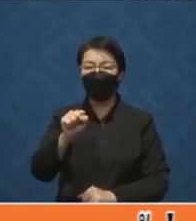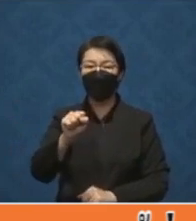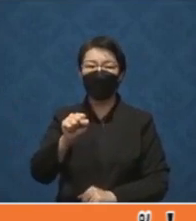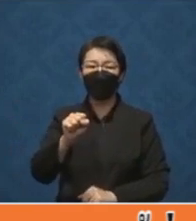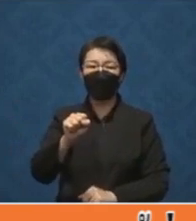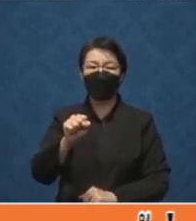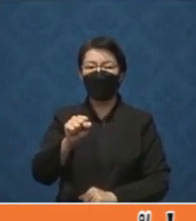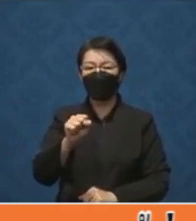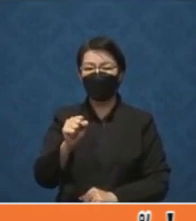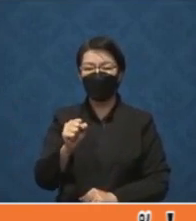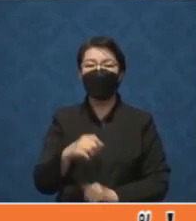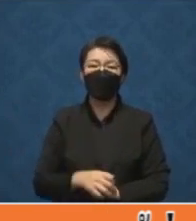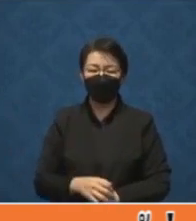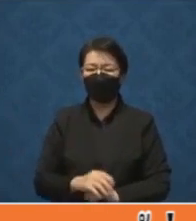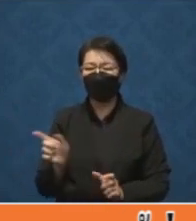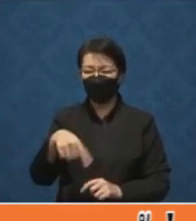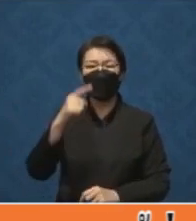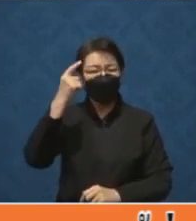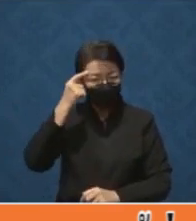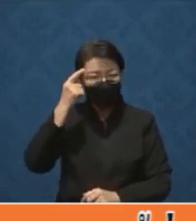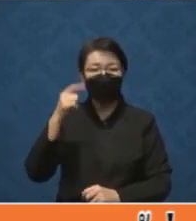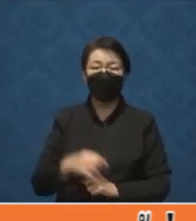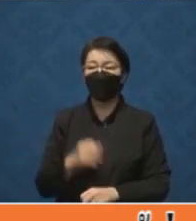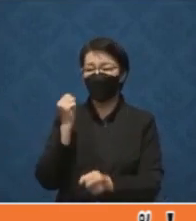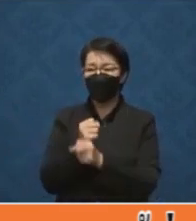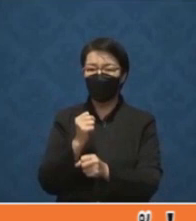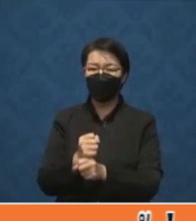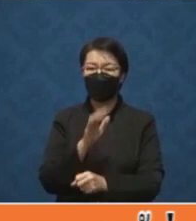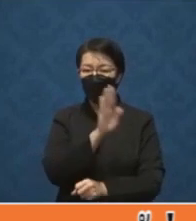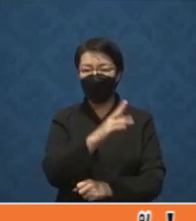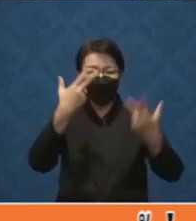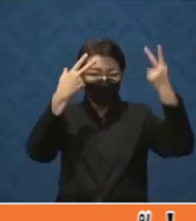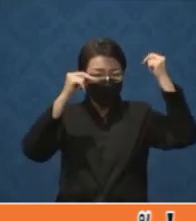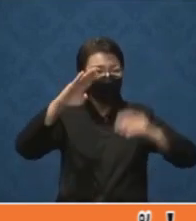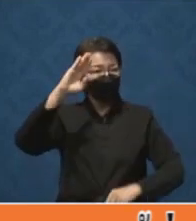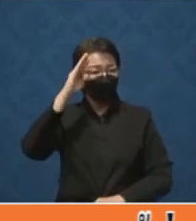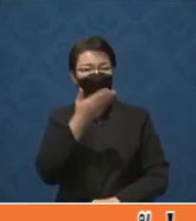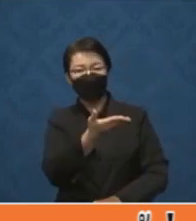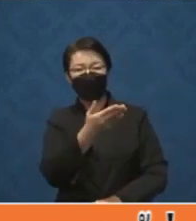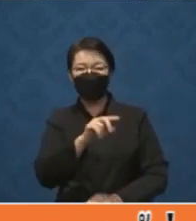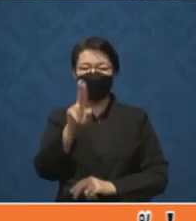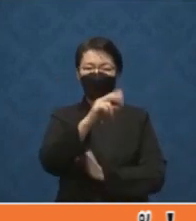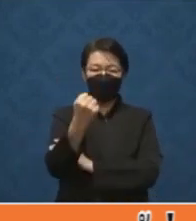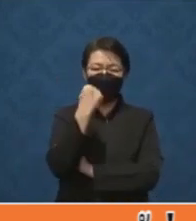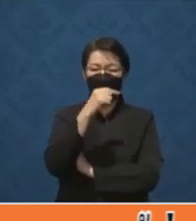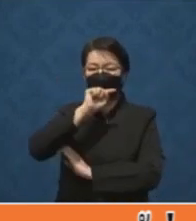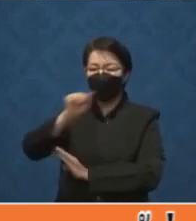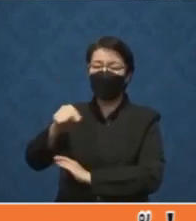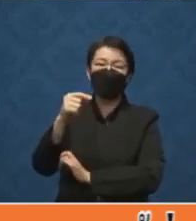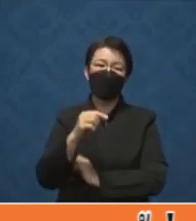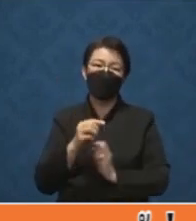กผู้แทนราษฎรหลายๆคนรู้ว่าการกระทำดังกล่าวของพลเอกประยุทธ์เป็นการใช้อำนาจอย่างไ